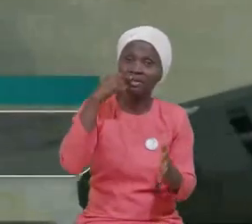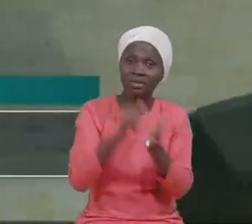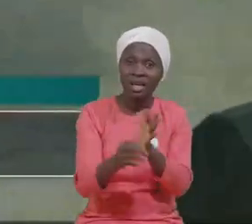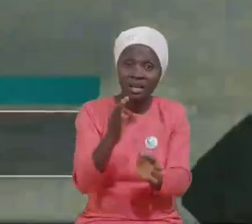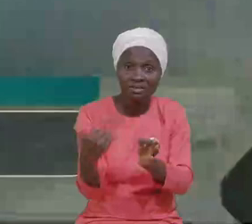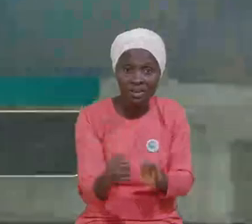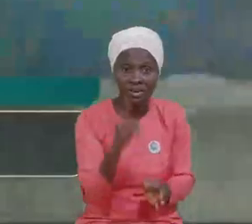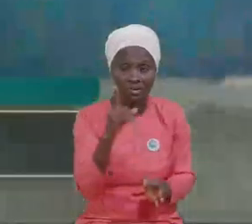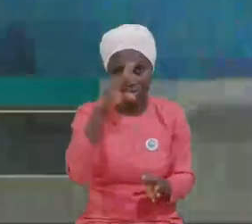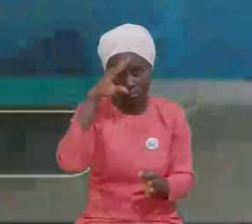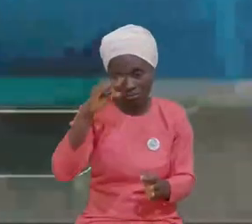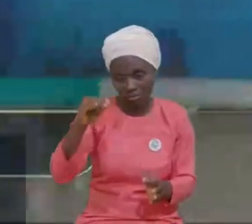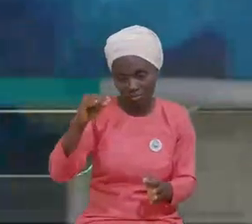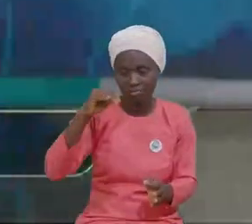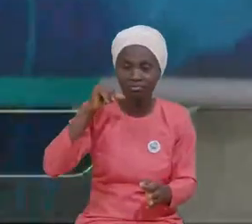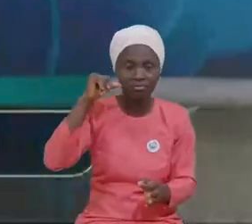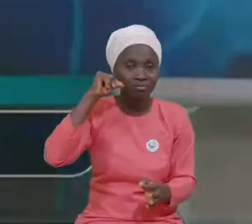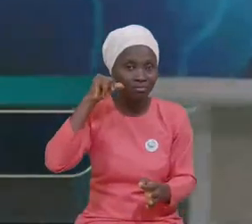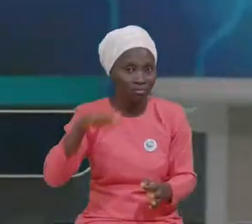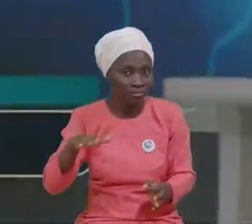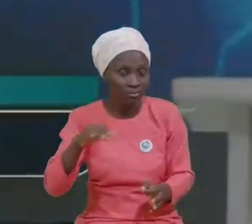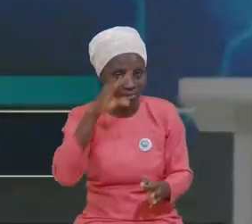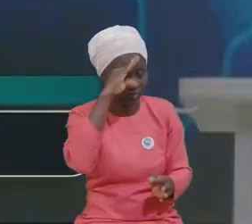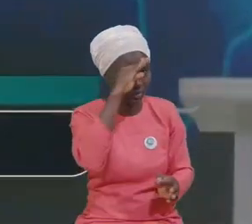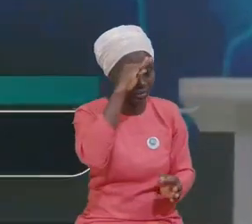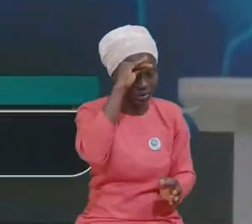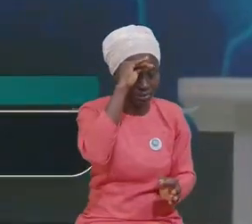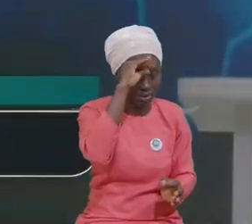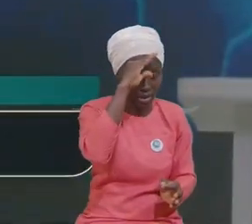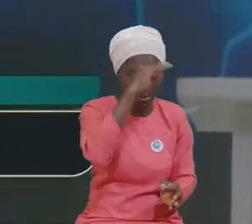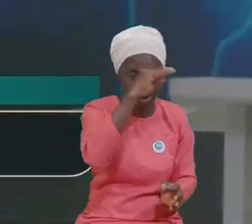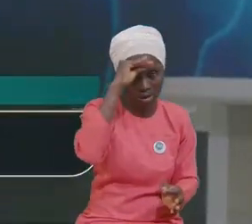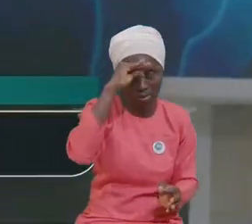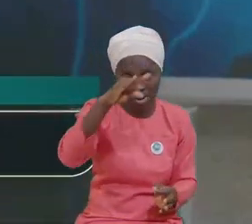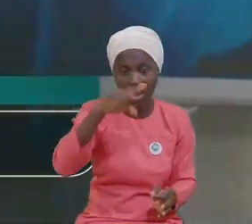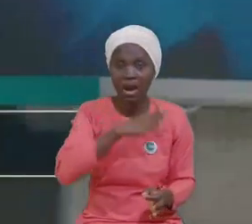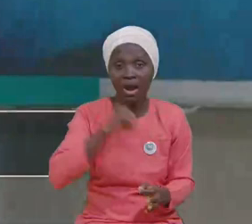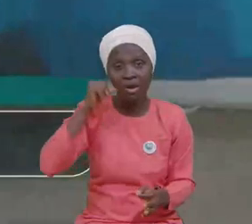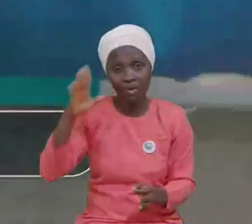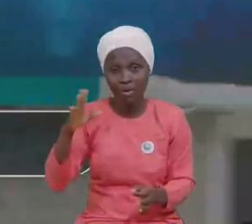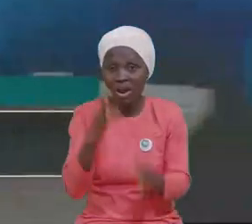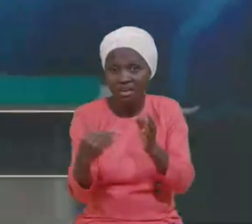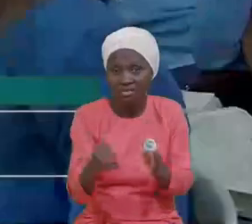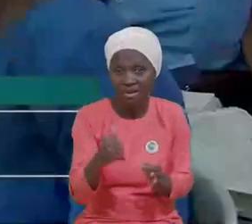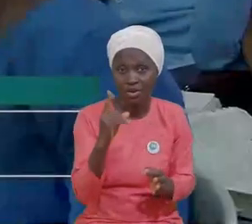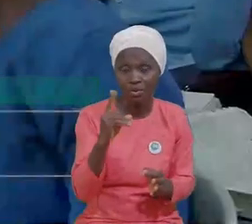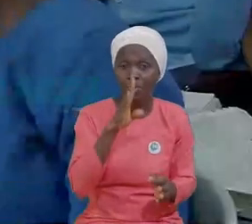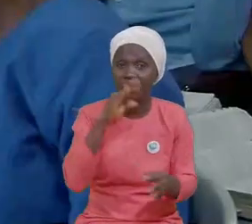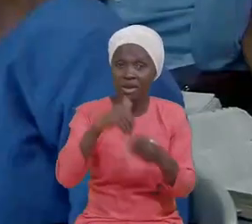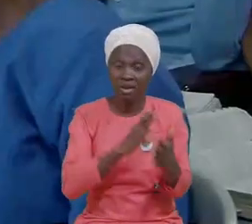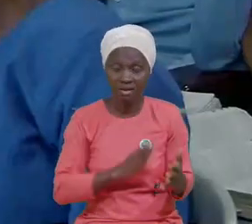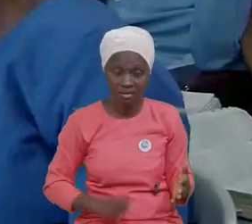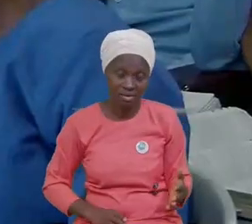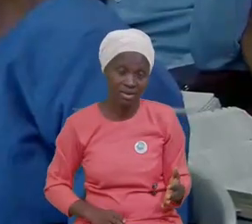quelqu'un, un garçon, une fille, un homme, une femme, si quelqu'un était en Christ par la